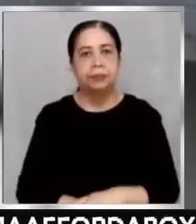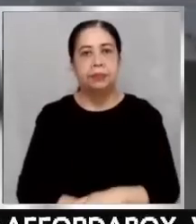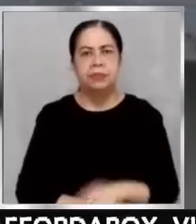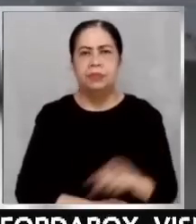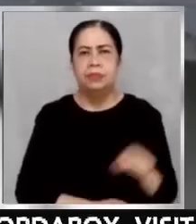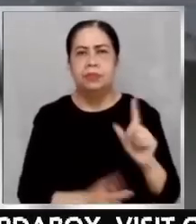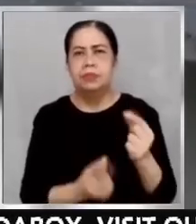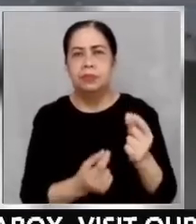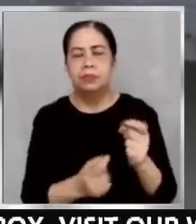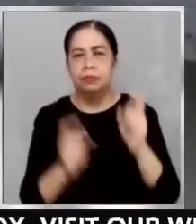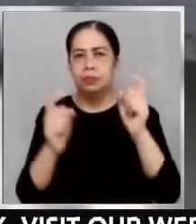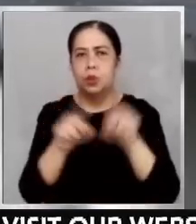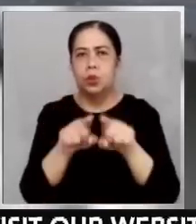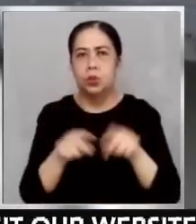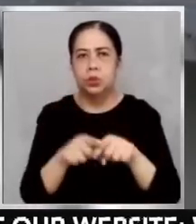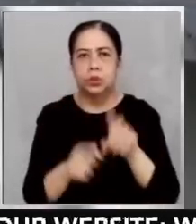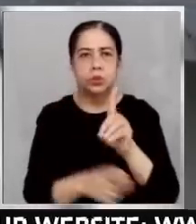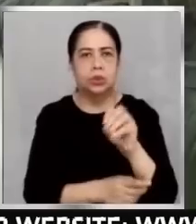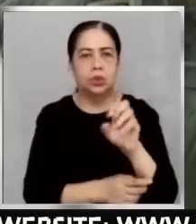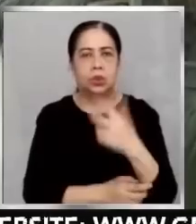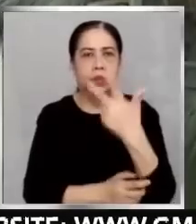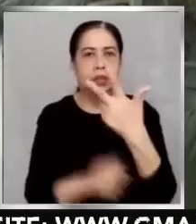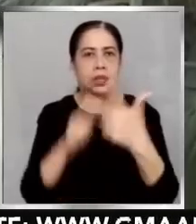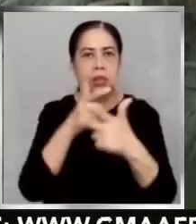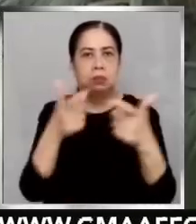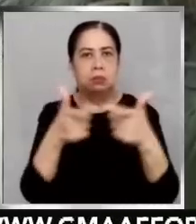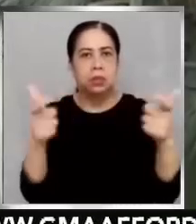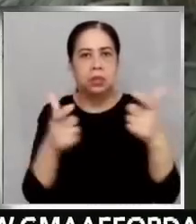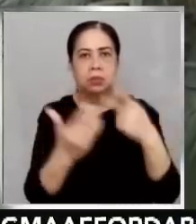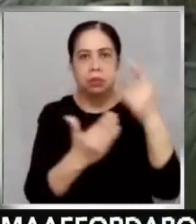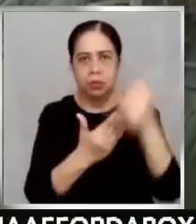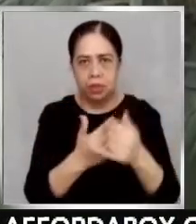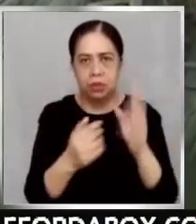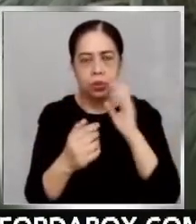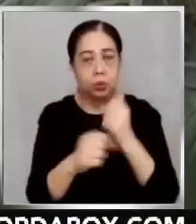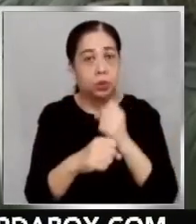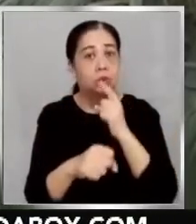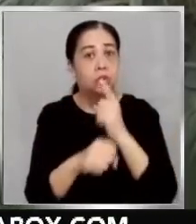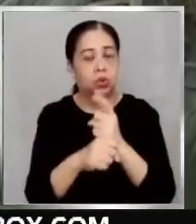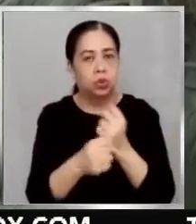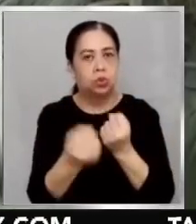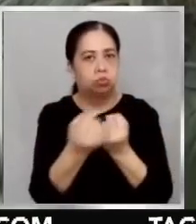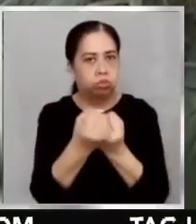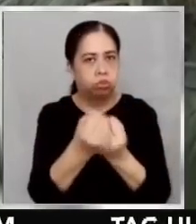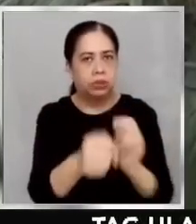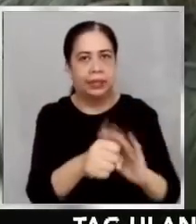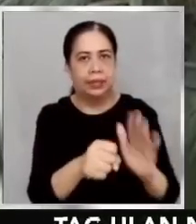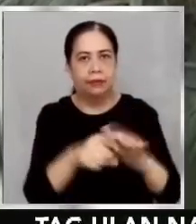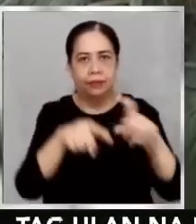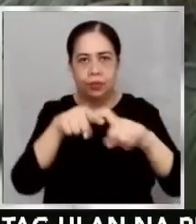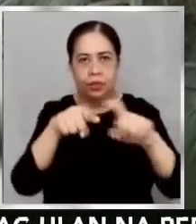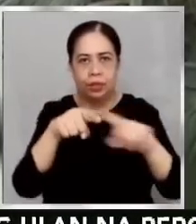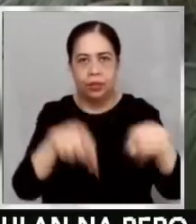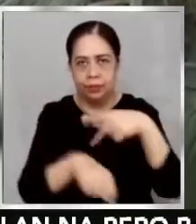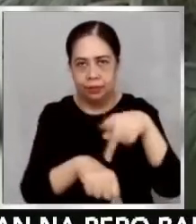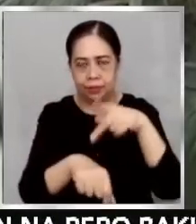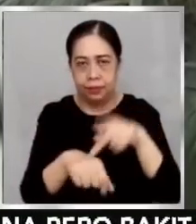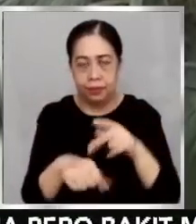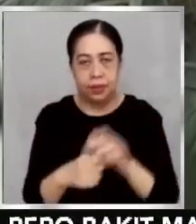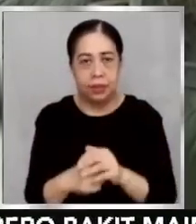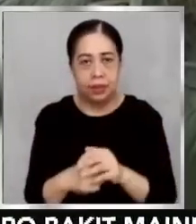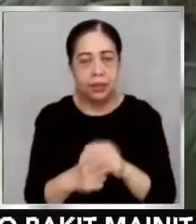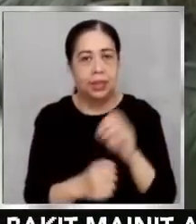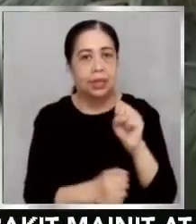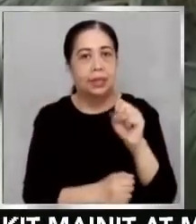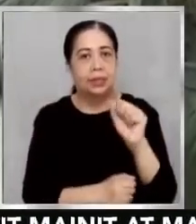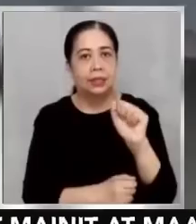na rin ng DOE ang tatlong malalaking proyektong titiyak na sasapat ang supply ng kuryente sa bansa. Ang San Hermosa, San Jose